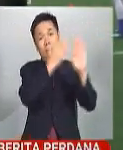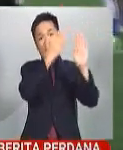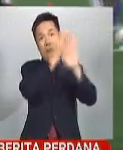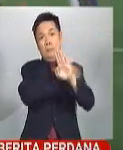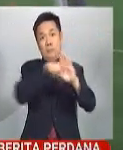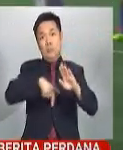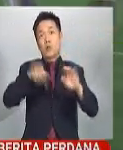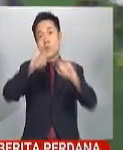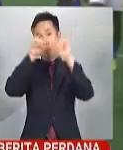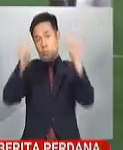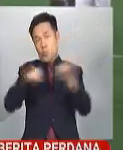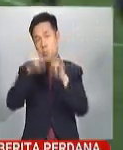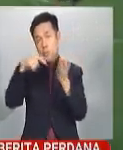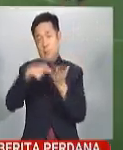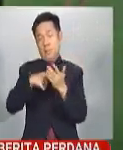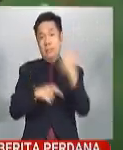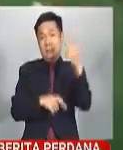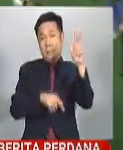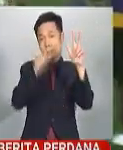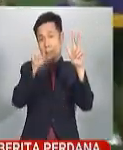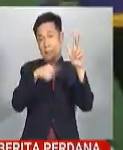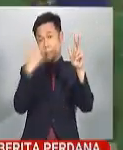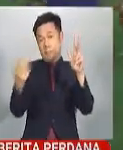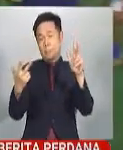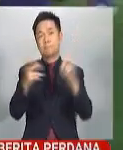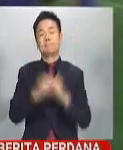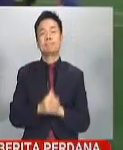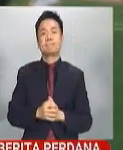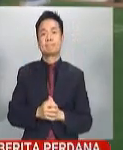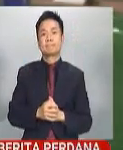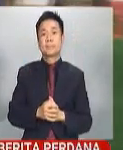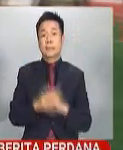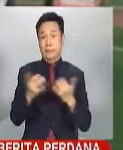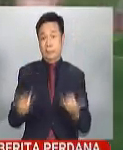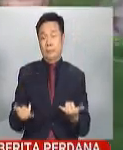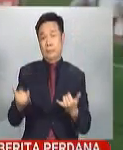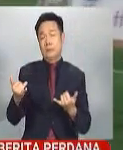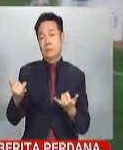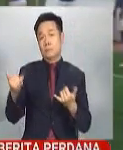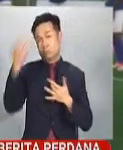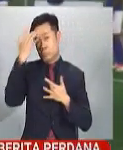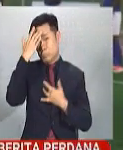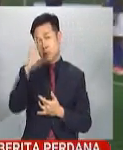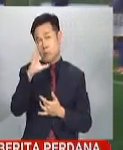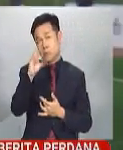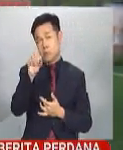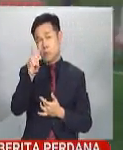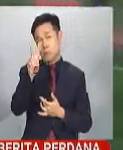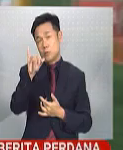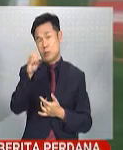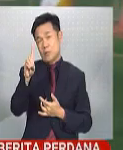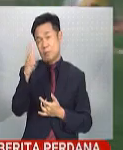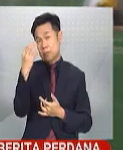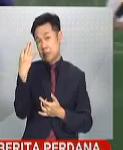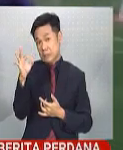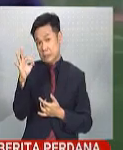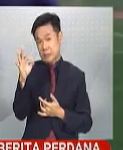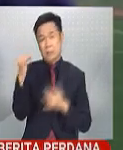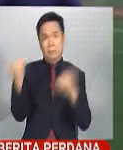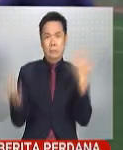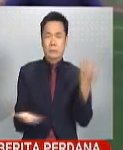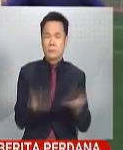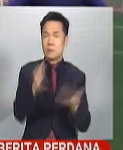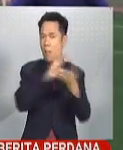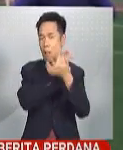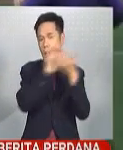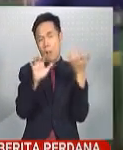ini 13 Mac 2020. Bagaimanapun, isu COVID-19 yang sedang dialami di seluruh dunia ketika ini merumitkan untuk